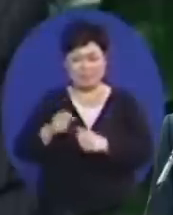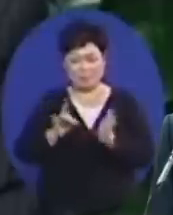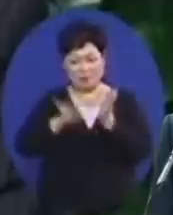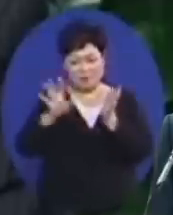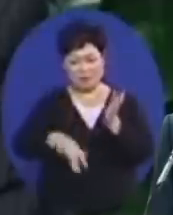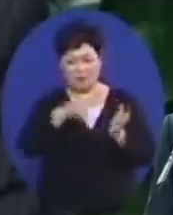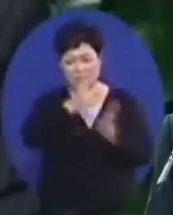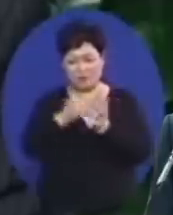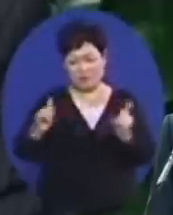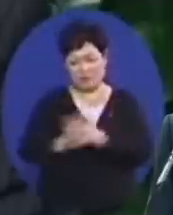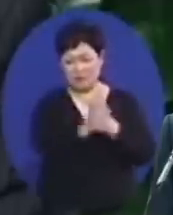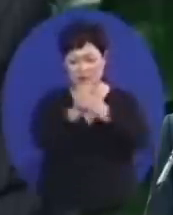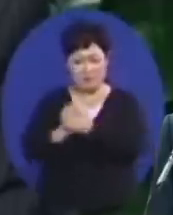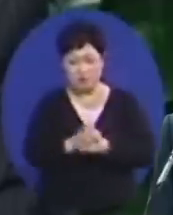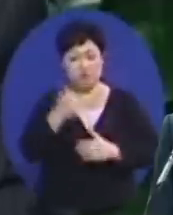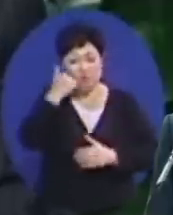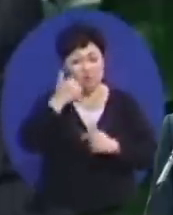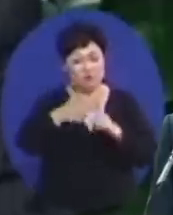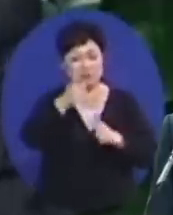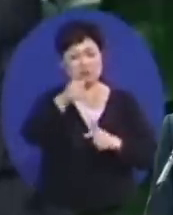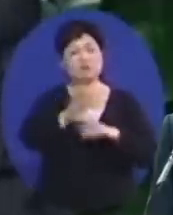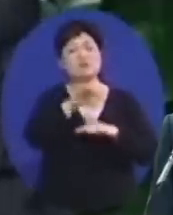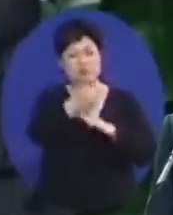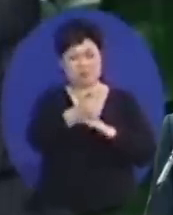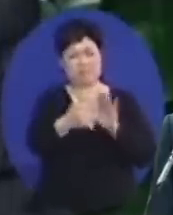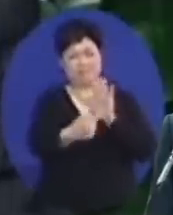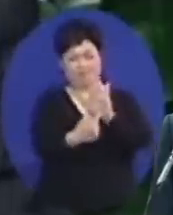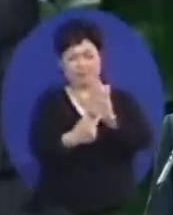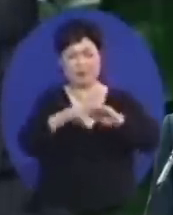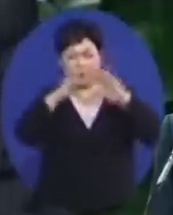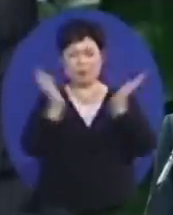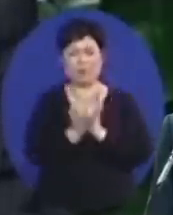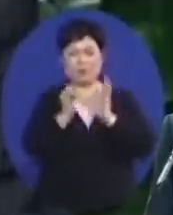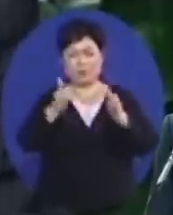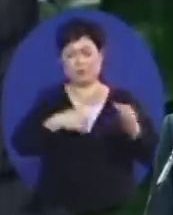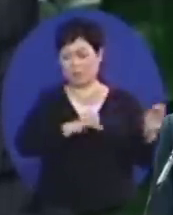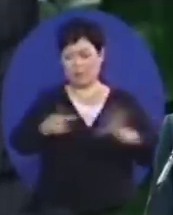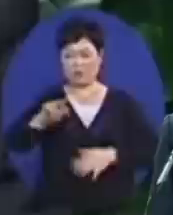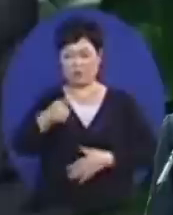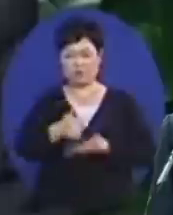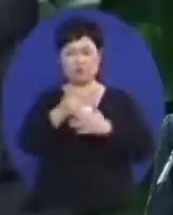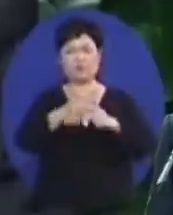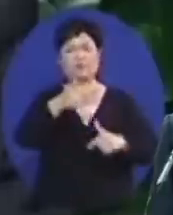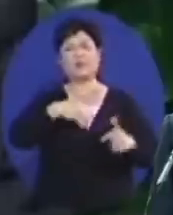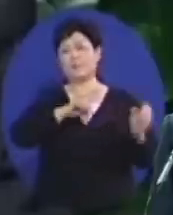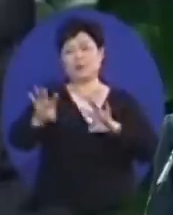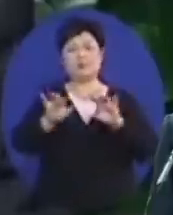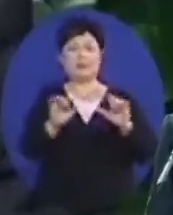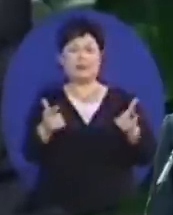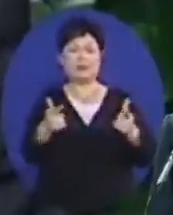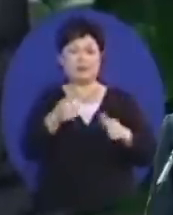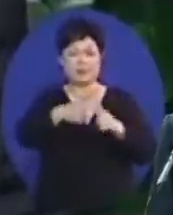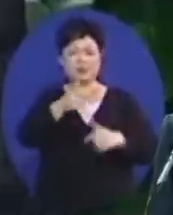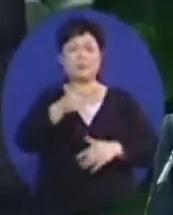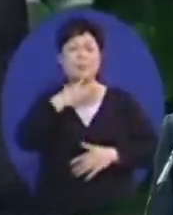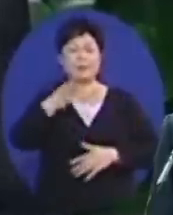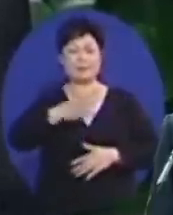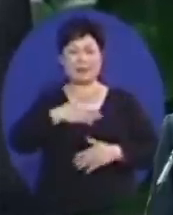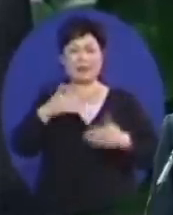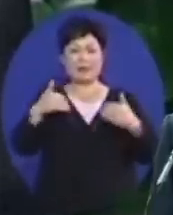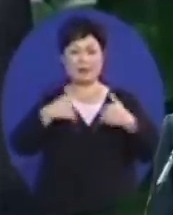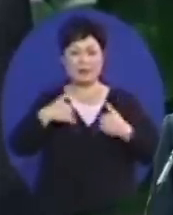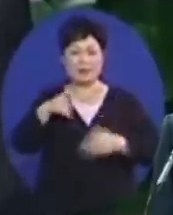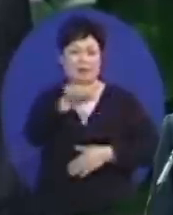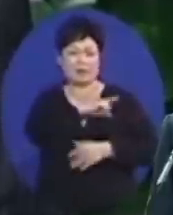예수님이 자기를 제시한 것입니다. 온 세상 다 날 버려도 주 예수 안 버려. 예수님만이 나에게